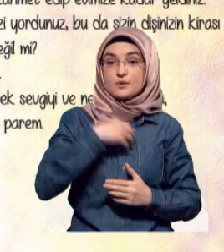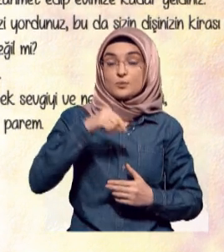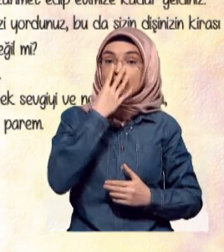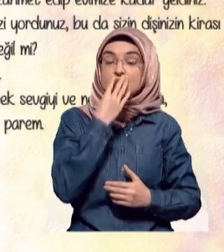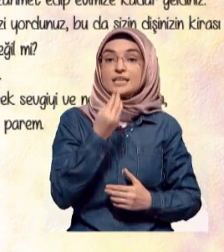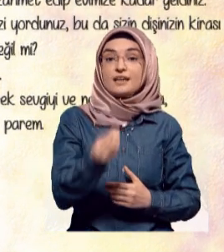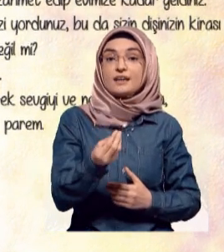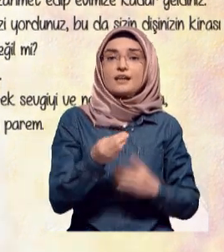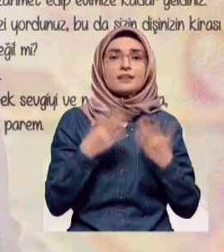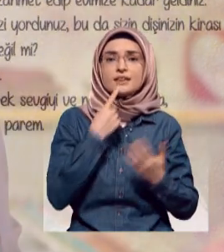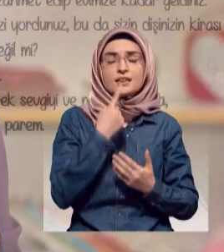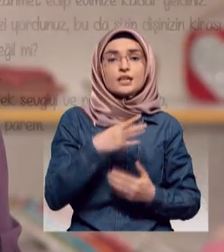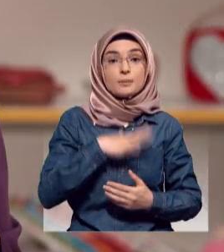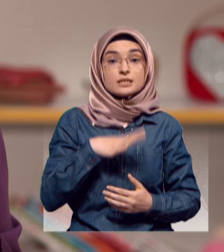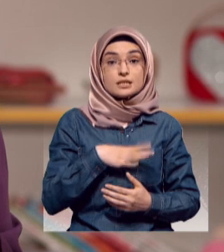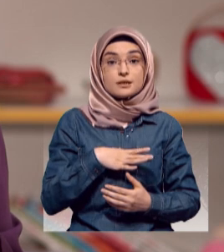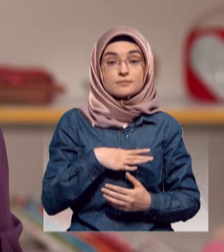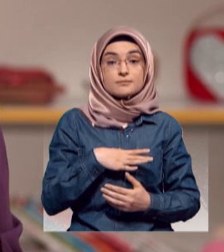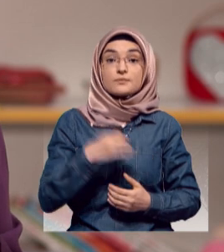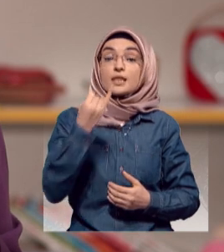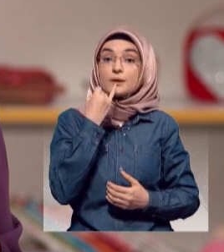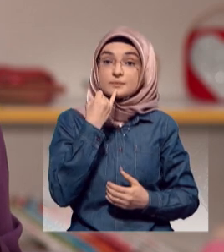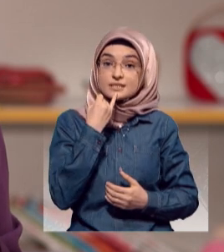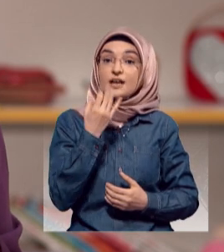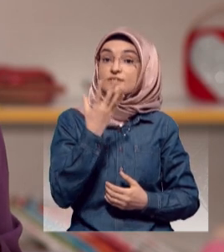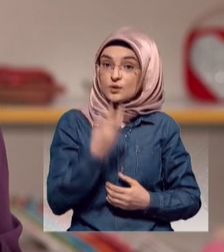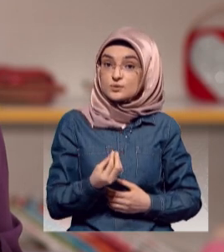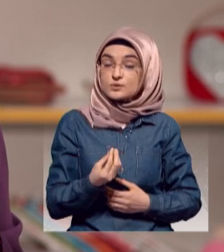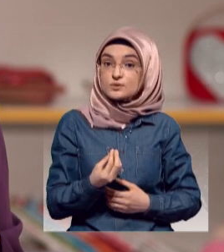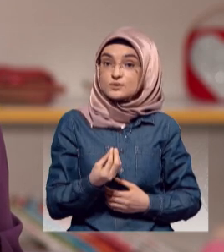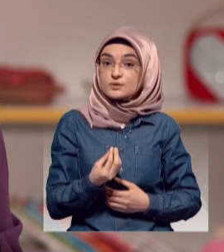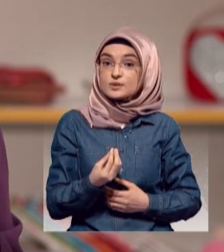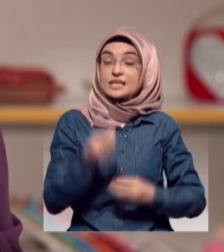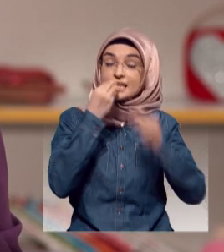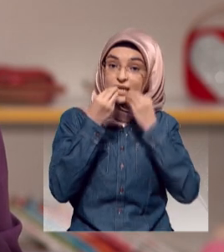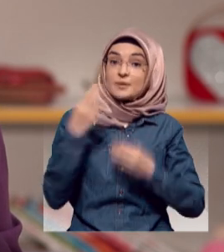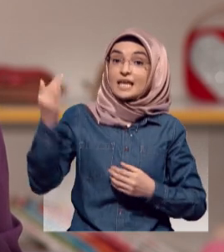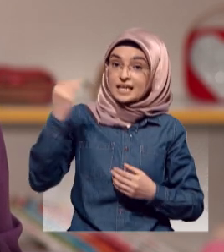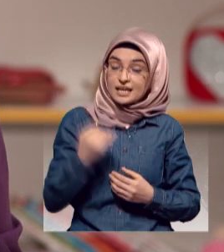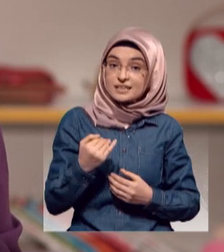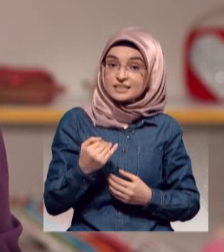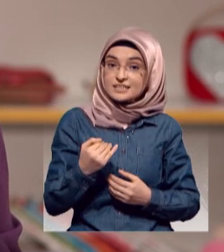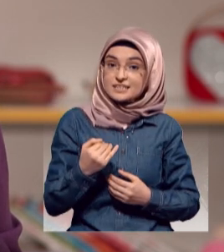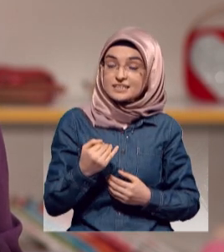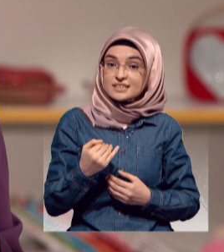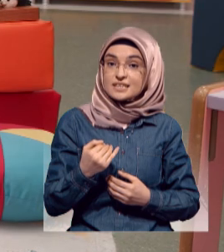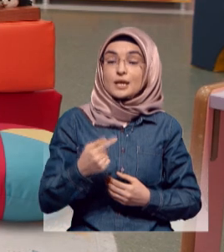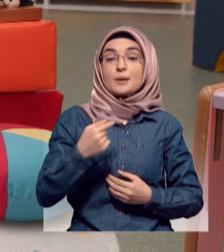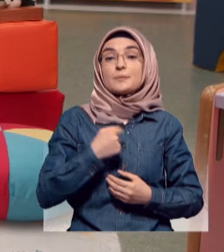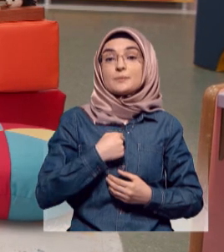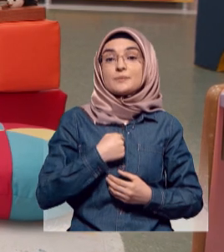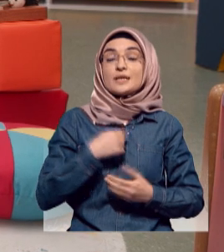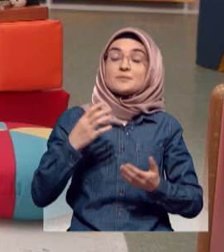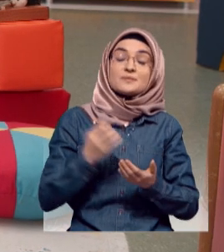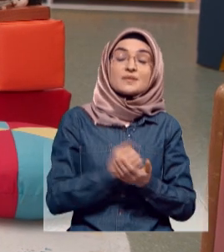bu hediyelerle ne demek isterdi? Misafir oldunuz. Soframızı neşelendirdiniz.